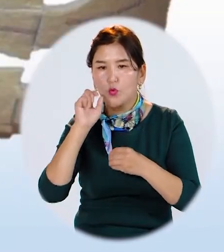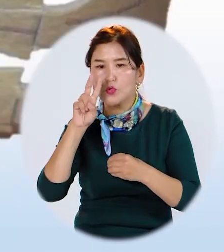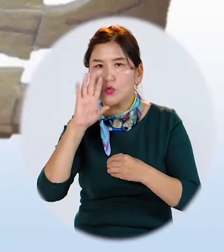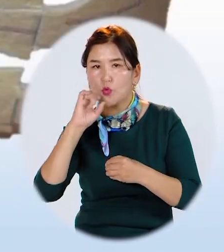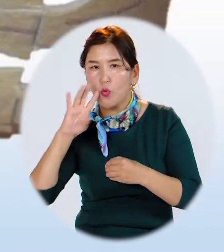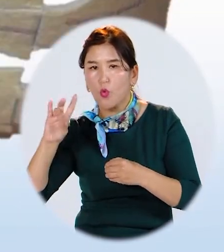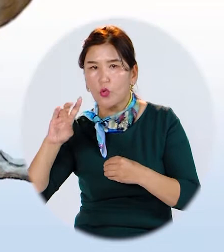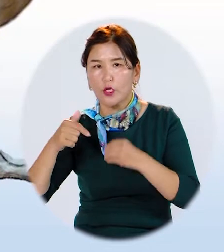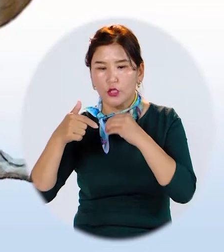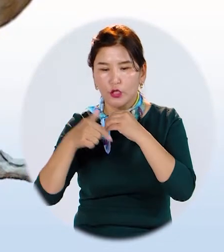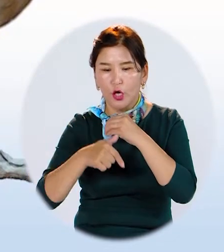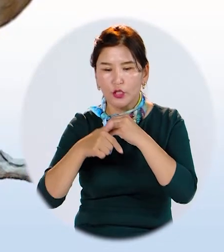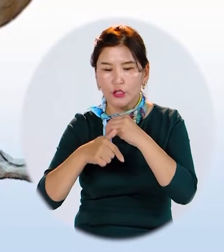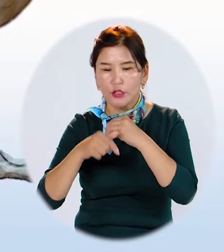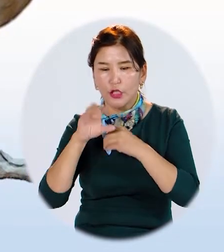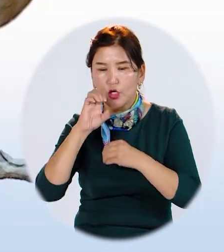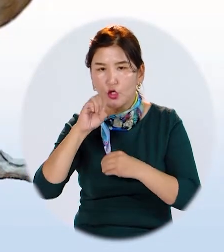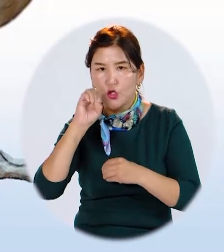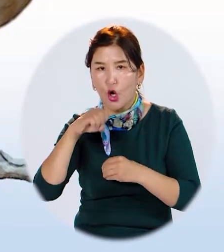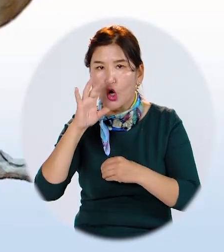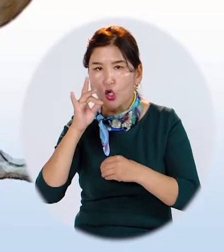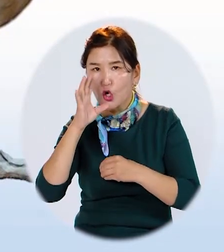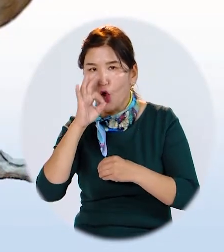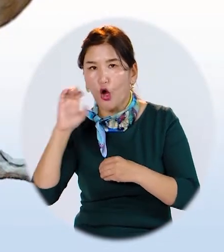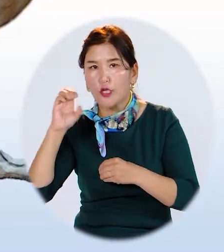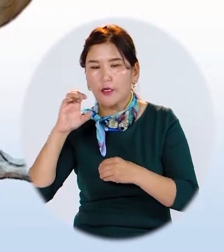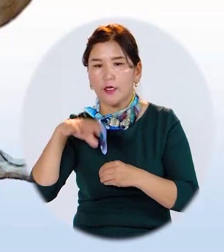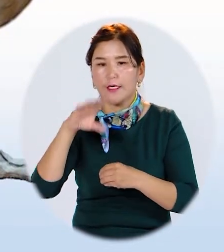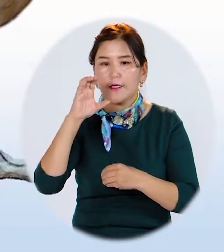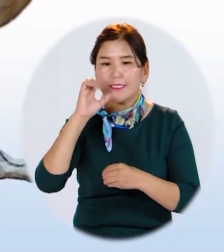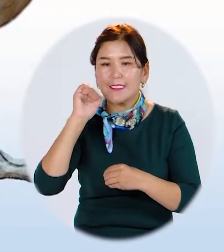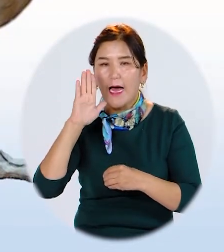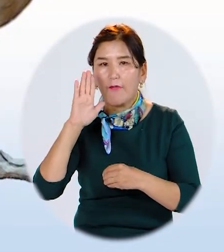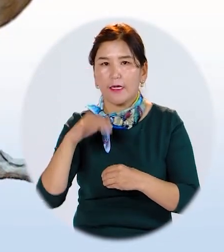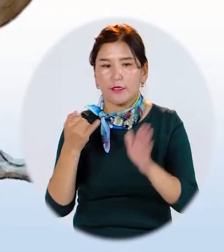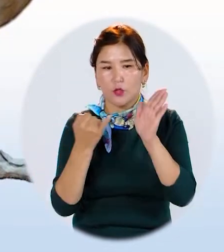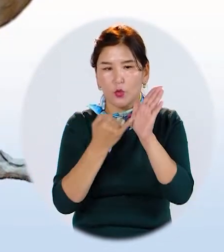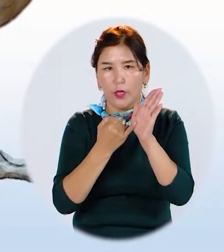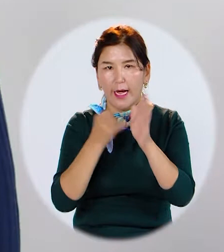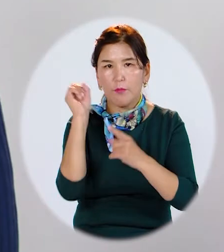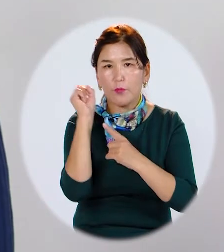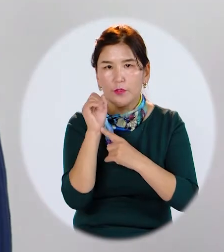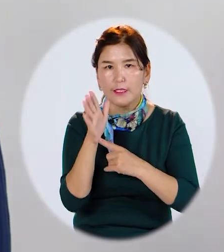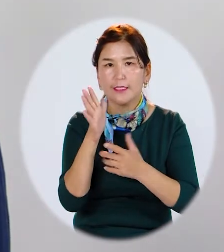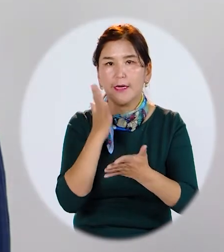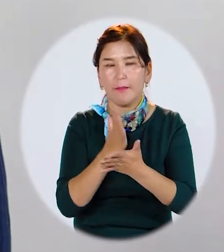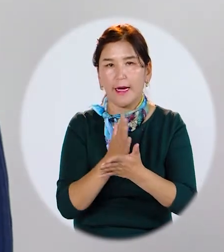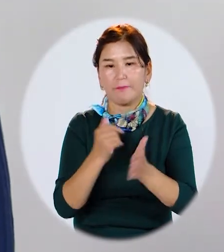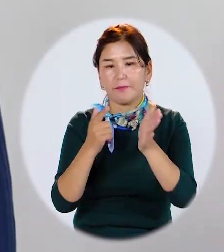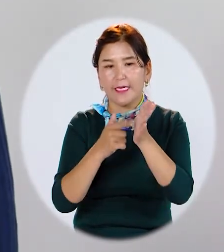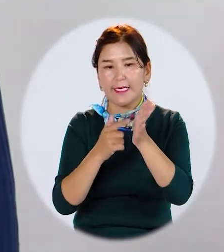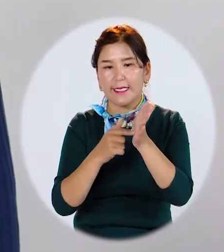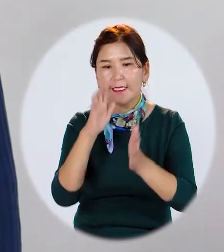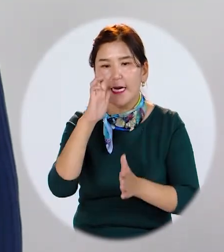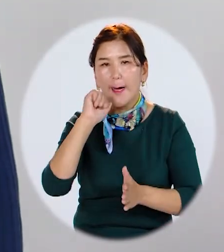хэсгийн бүслүүр, ёроол, таг, сурам бариулагдсан үндсэн 6 хэсгээс бүрднэ. За хэрэглэгдэх багц